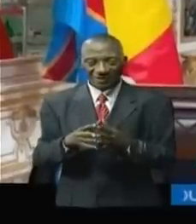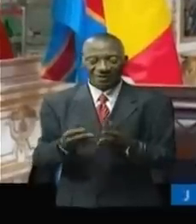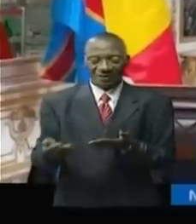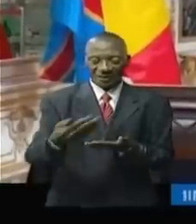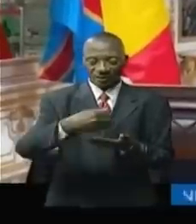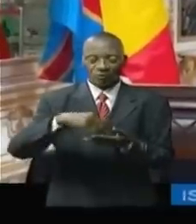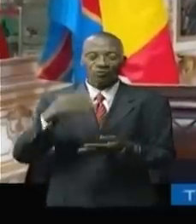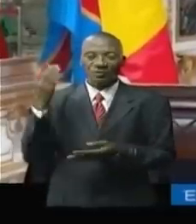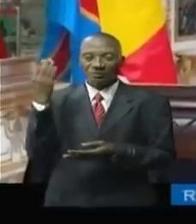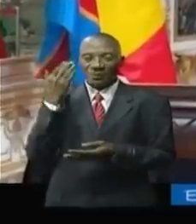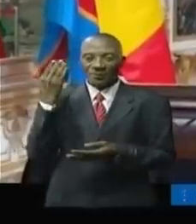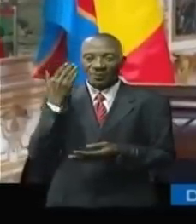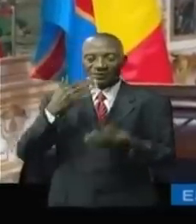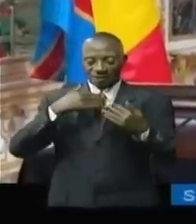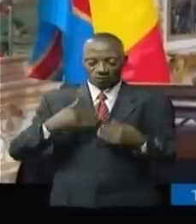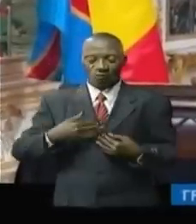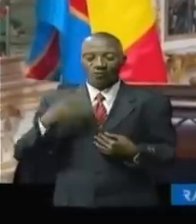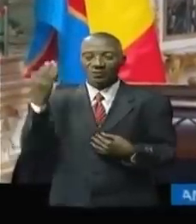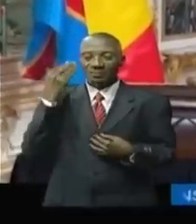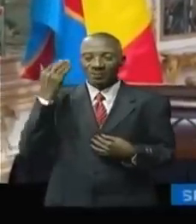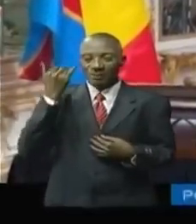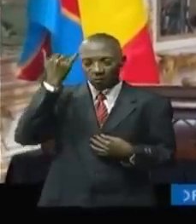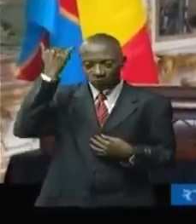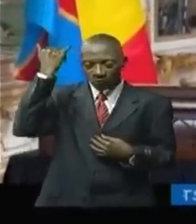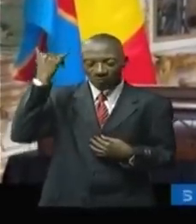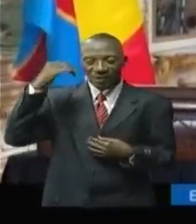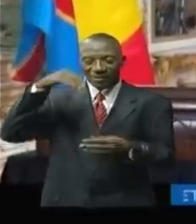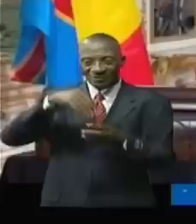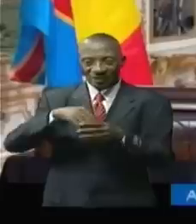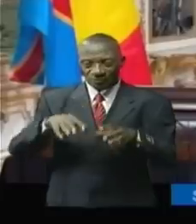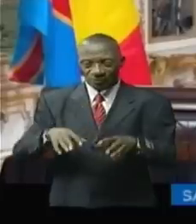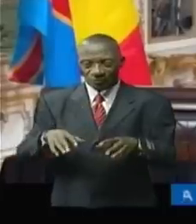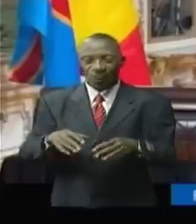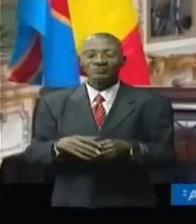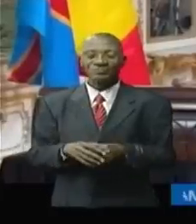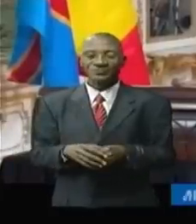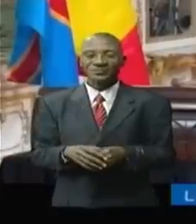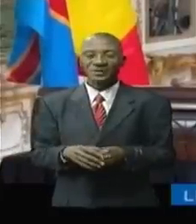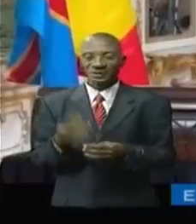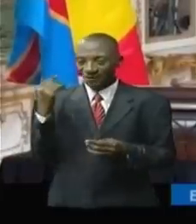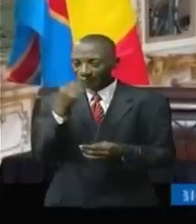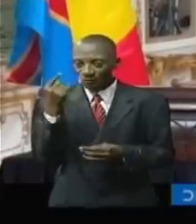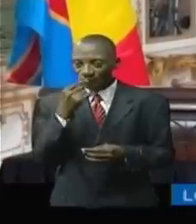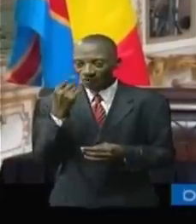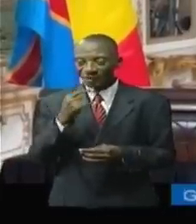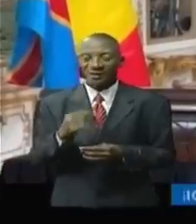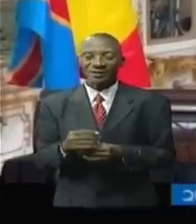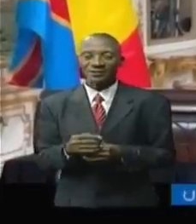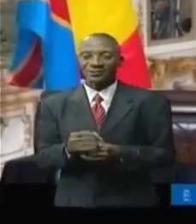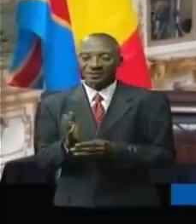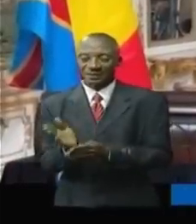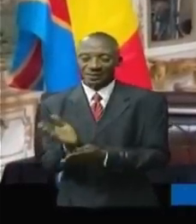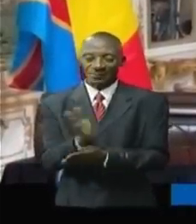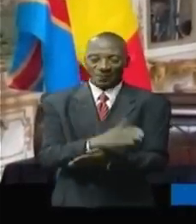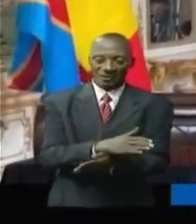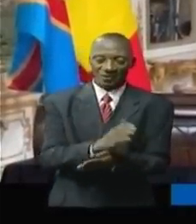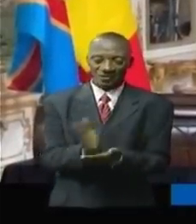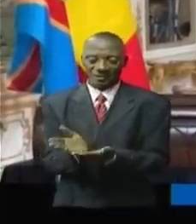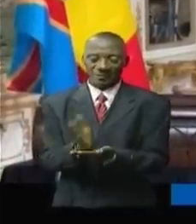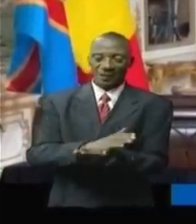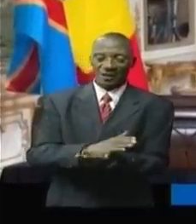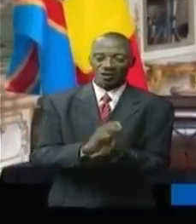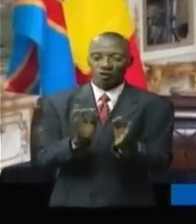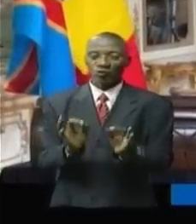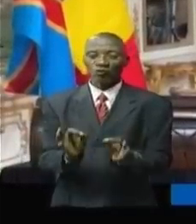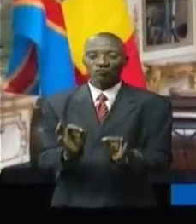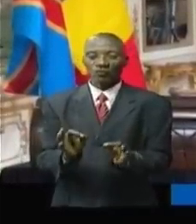fort, de partenariat entre Belges et Congolais. Puisse ce jour nous projeter dans un